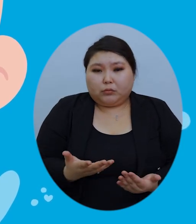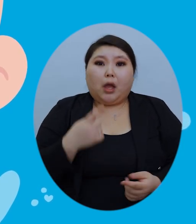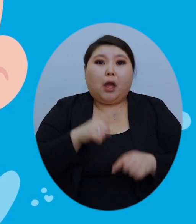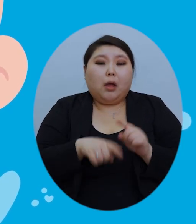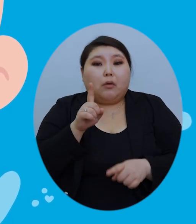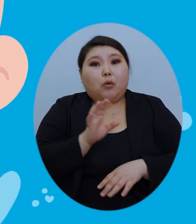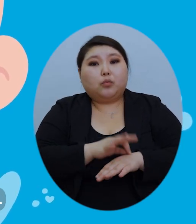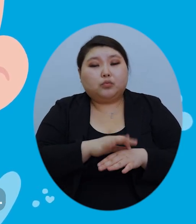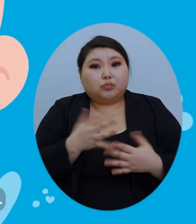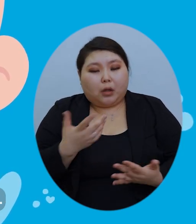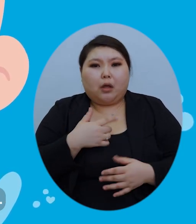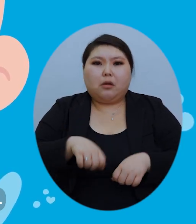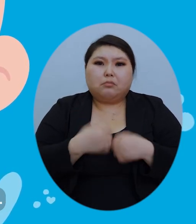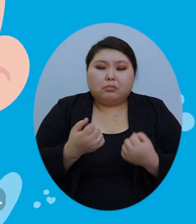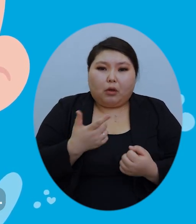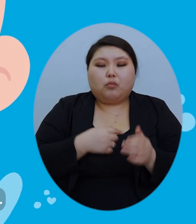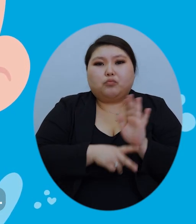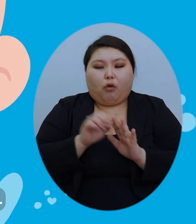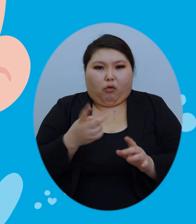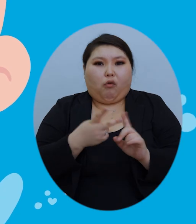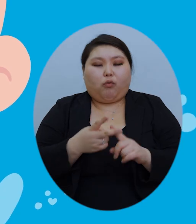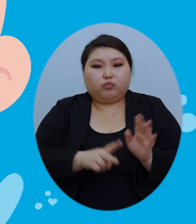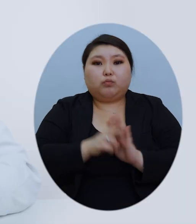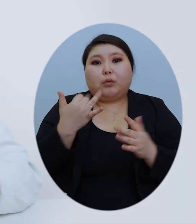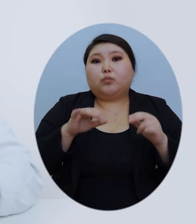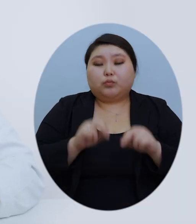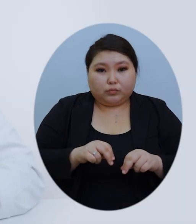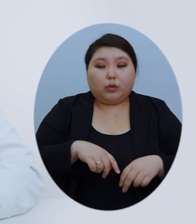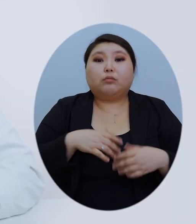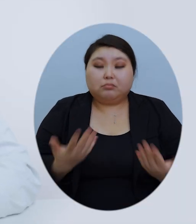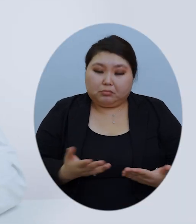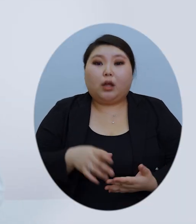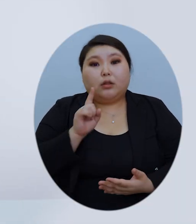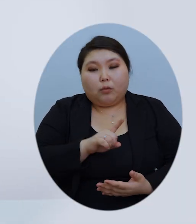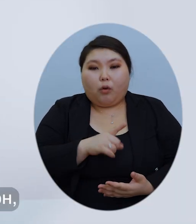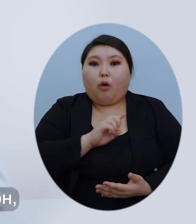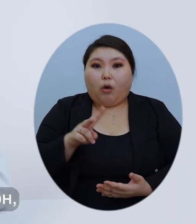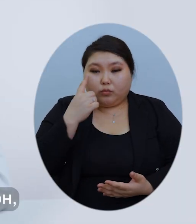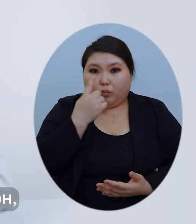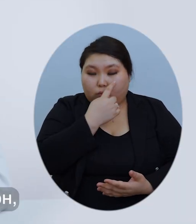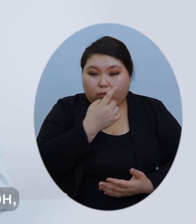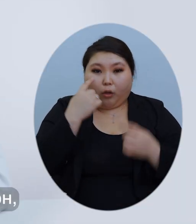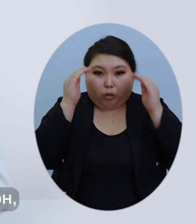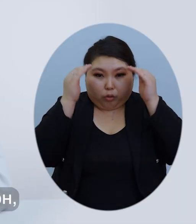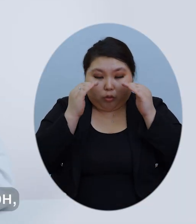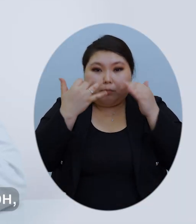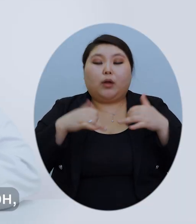нэгэн өвчний болон гэмтлийн шалтгаантай хоёр төгчөөр үүсч болно. Мөн нэг болон хоёр нүд нь тохиолдож